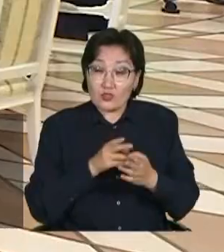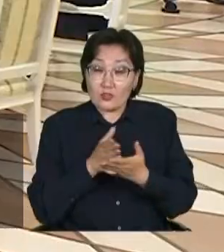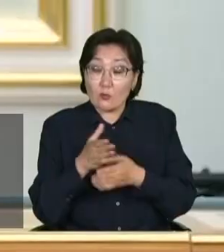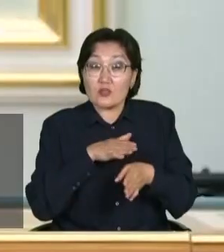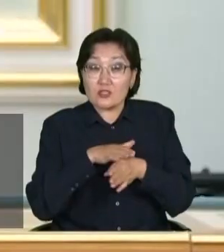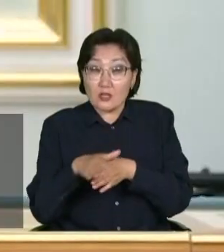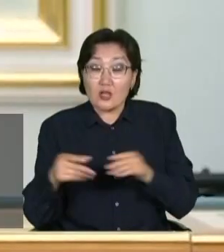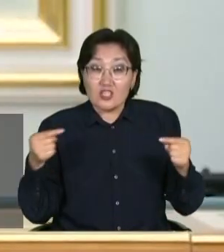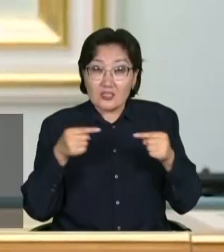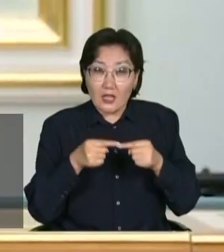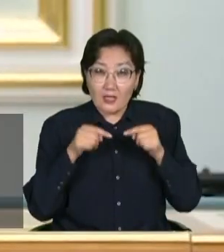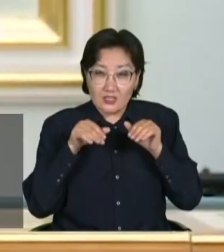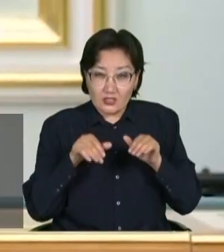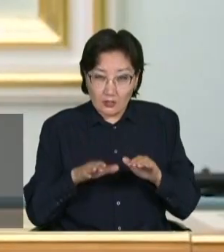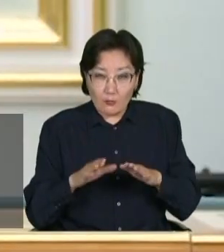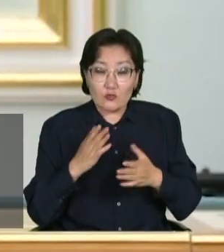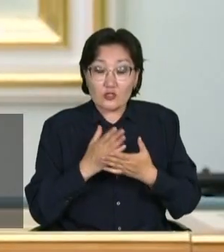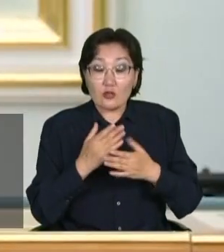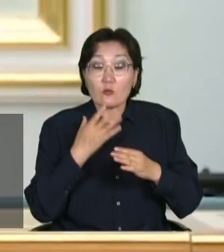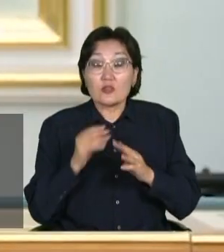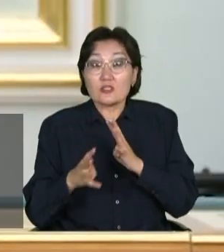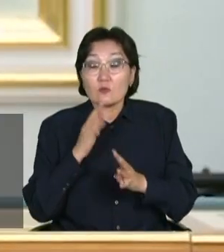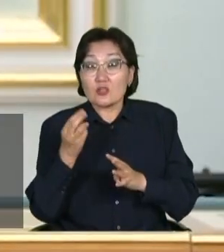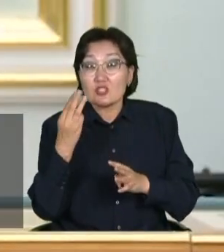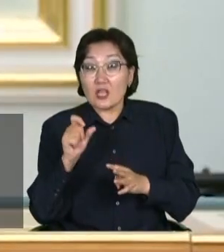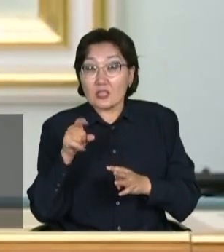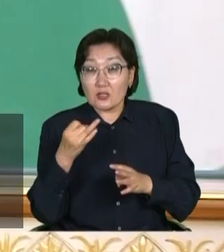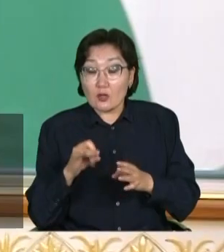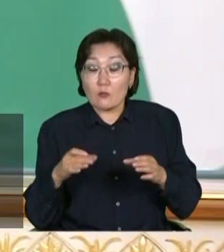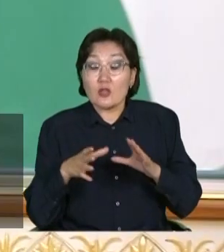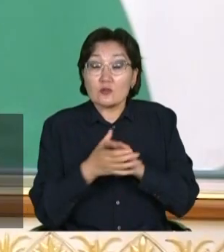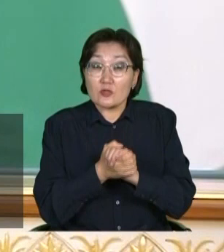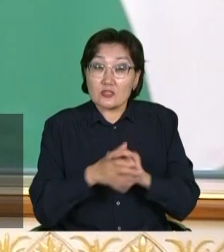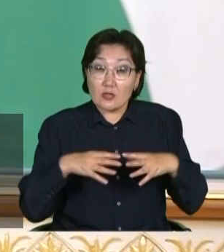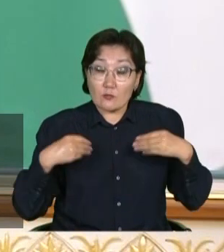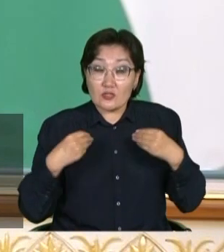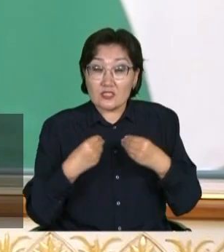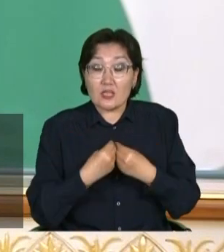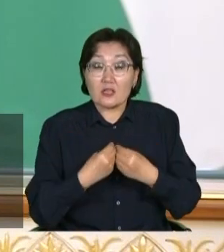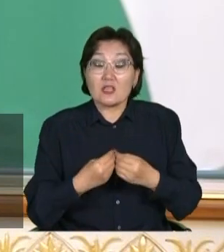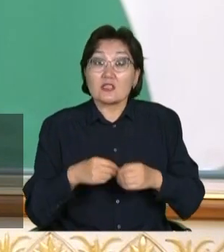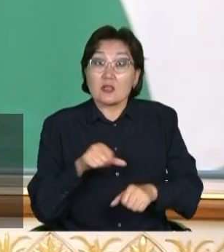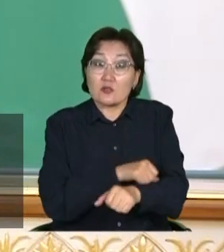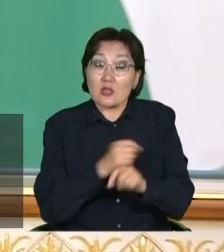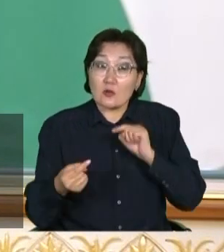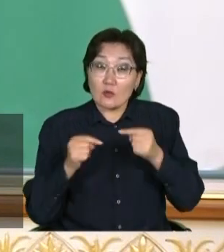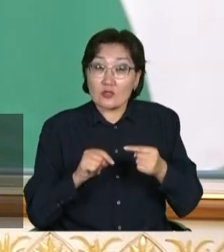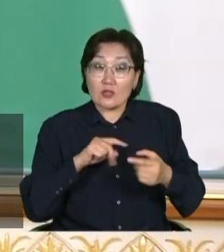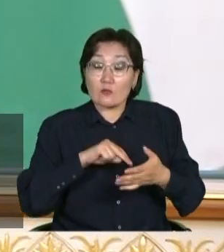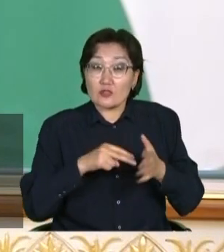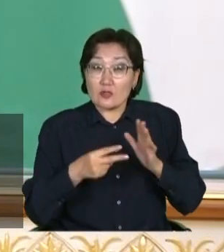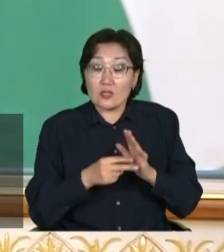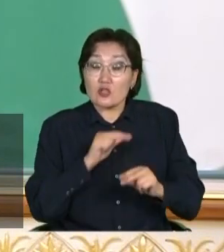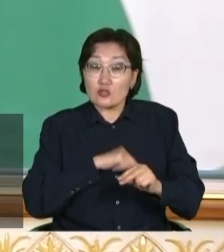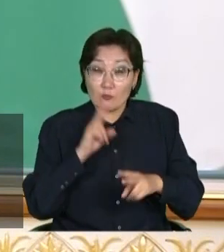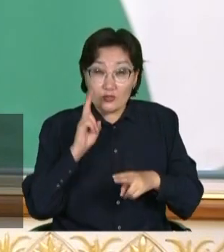жасалған нақты қадам болып саналады. Өз кезегінде Шанхай ынтымақтастық ұйымының есірткіге қарсы стратегиясы бойынша жұмыстың